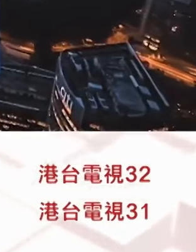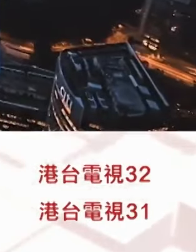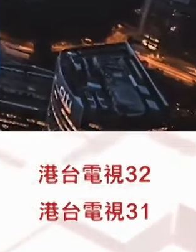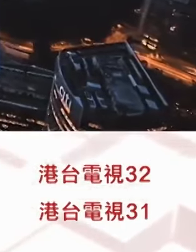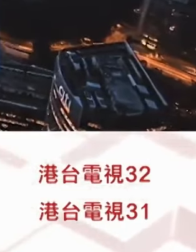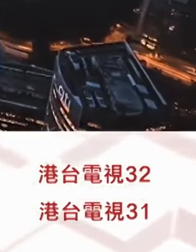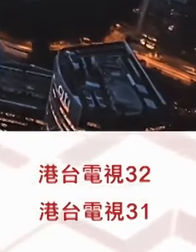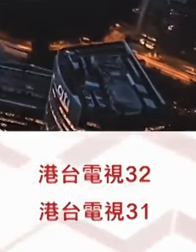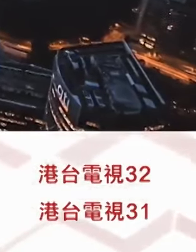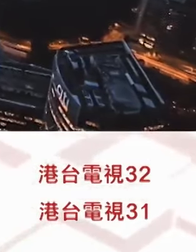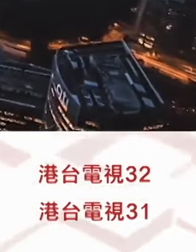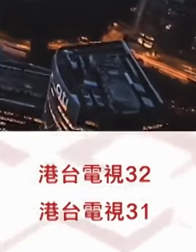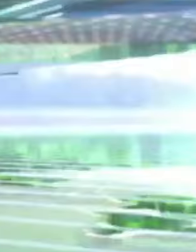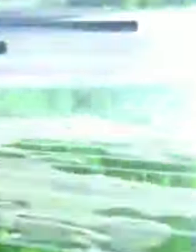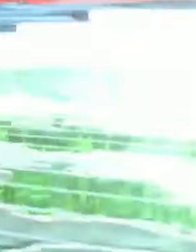台电视31。